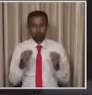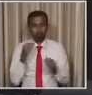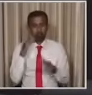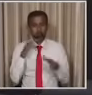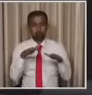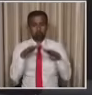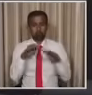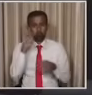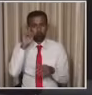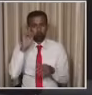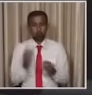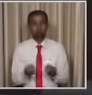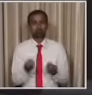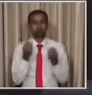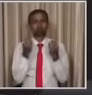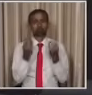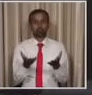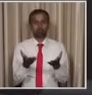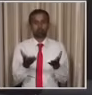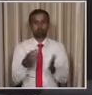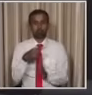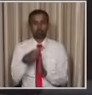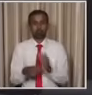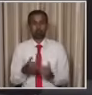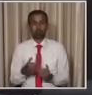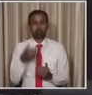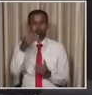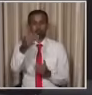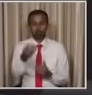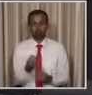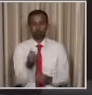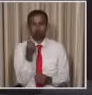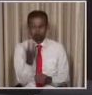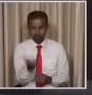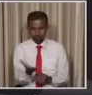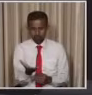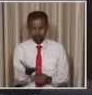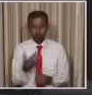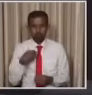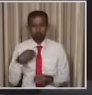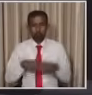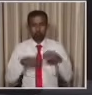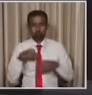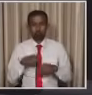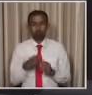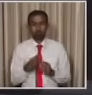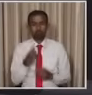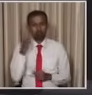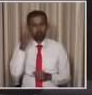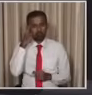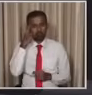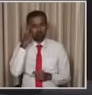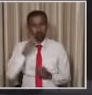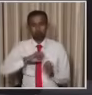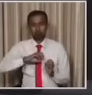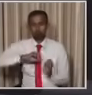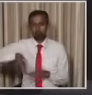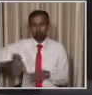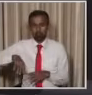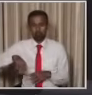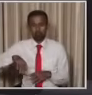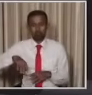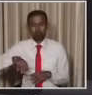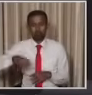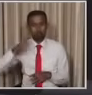ජනතාවට බලාපොරොත්තුවක් දෙන්න, රටට අනාගතයක් දෙන්න, අපේ දේශපාලන මැතිපතාන්තර ඉවත දාන්න,